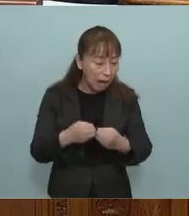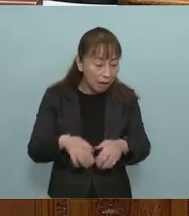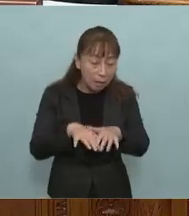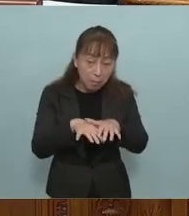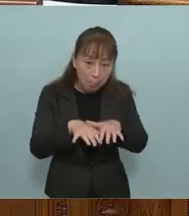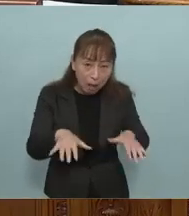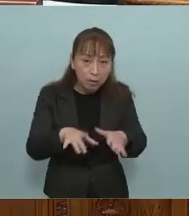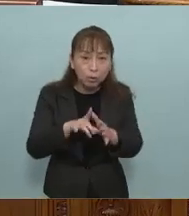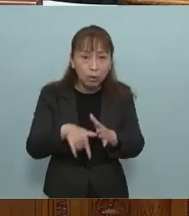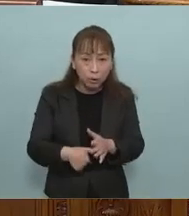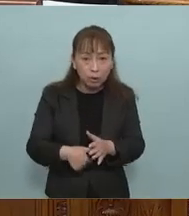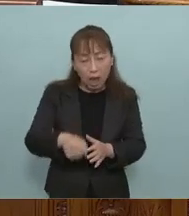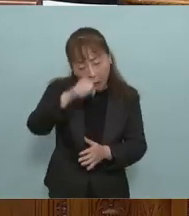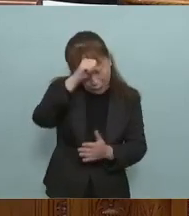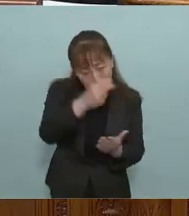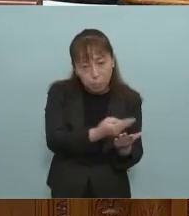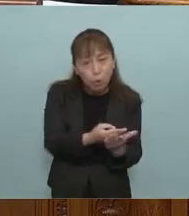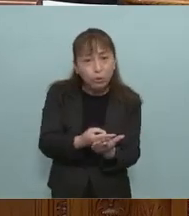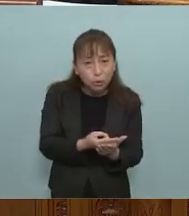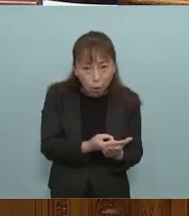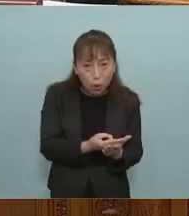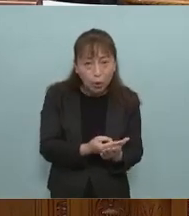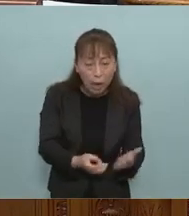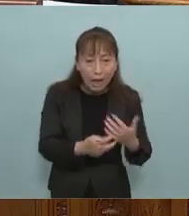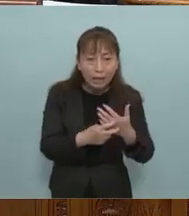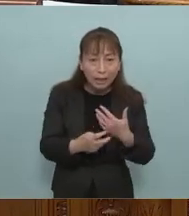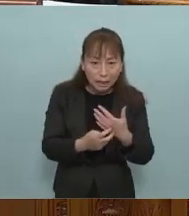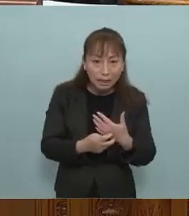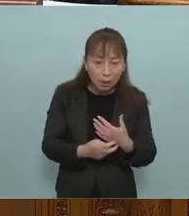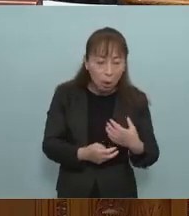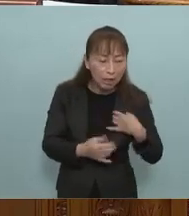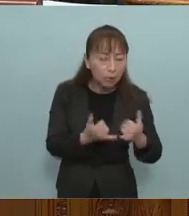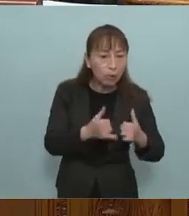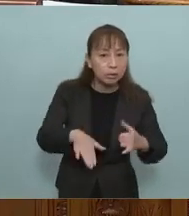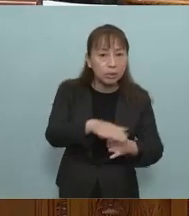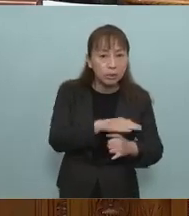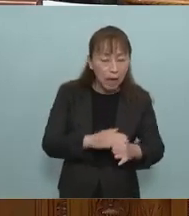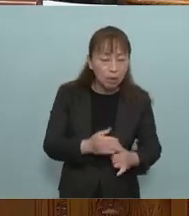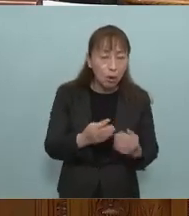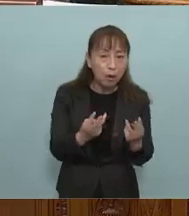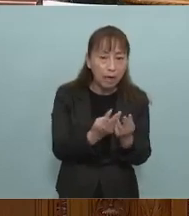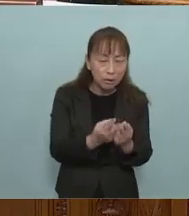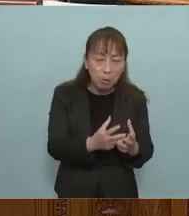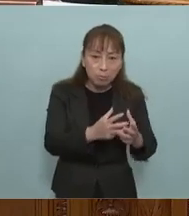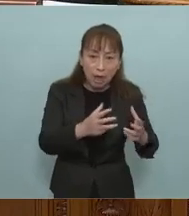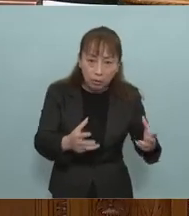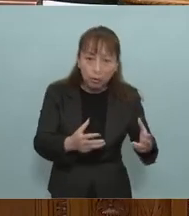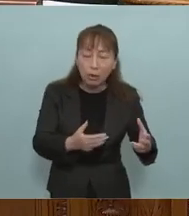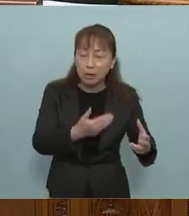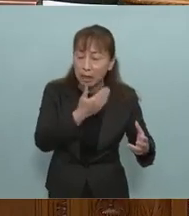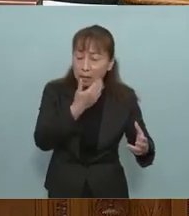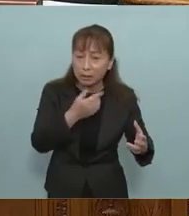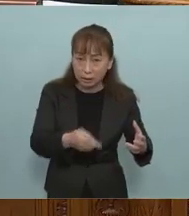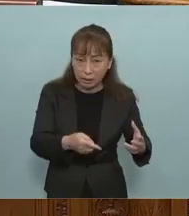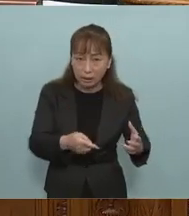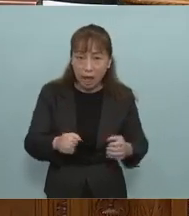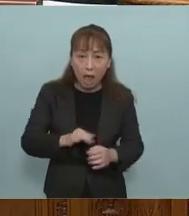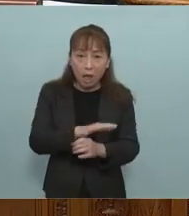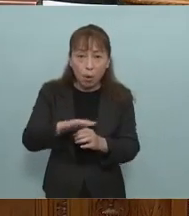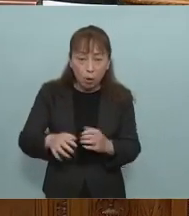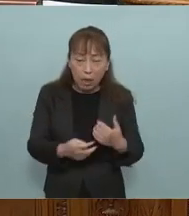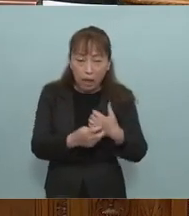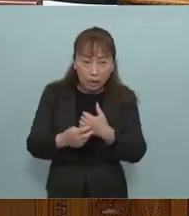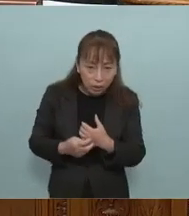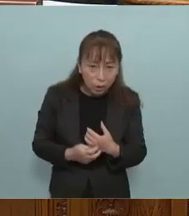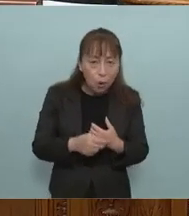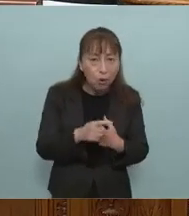においては、病床や医療人材などをいかに確保するかが重要な課題となります。コロナ医療のために確